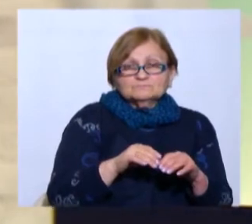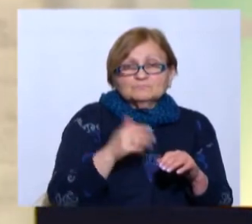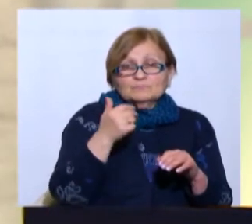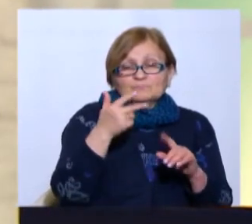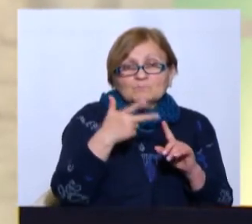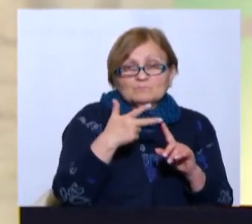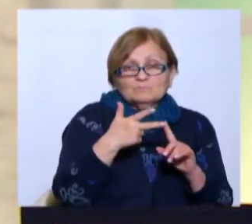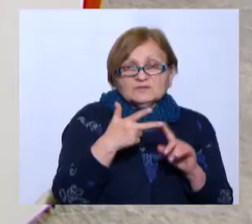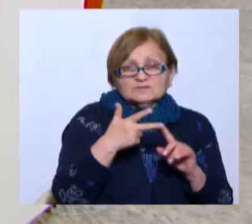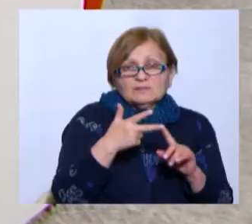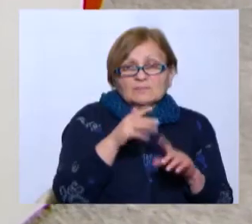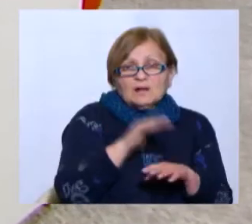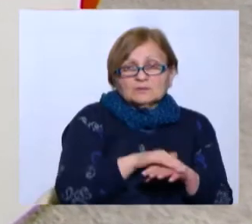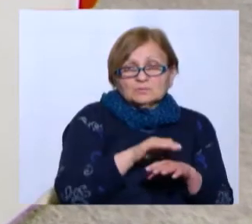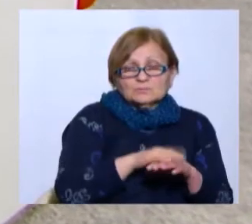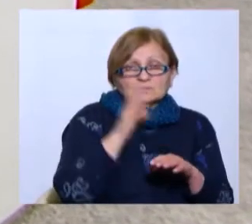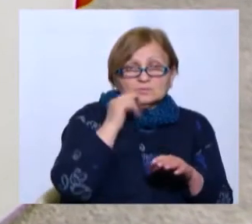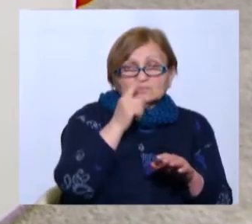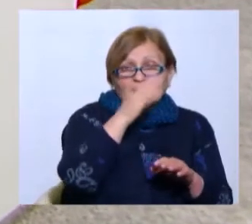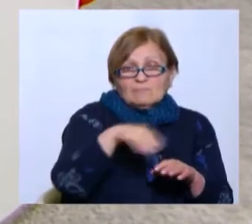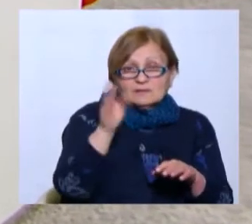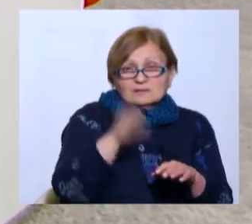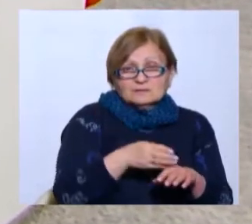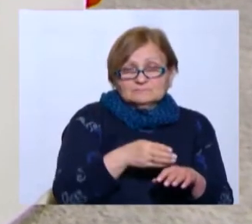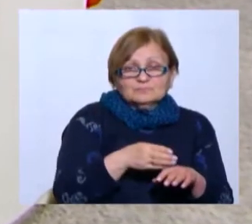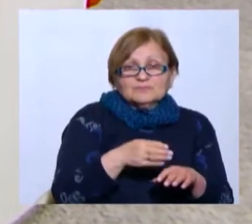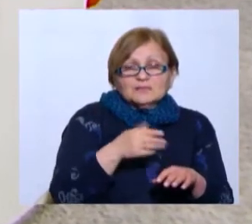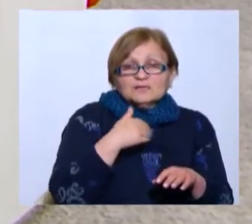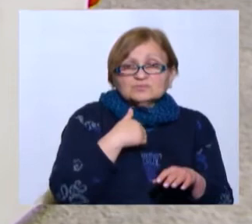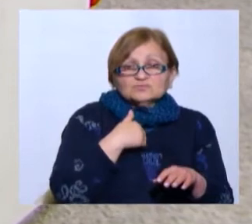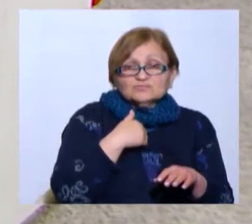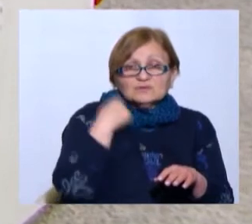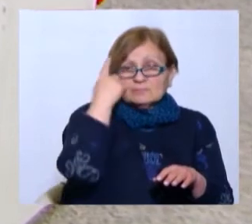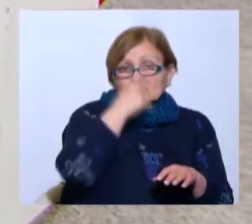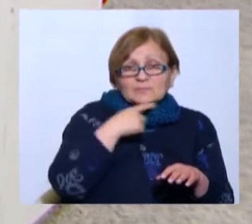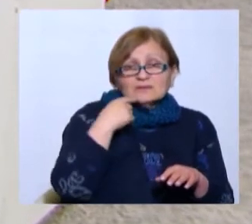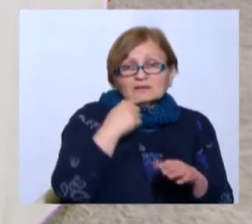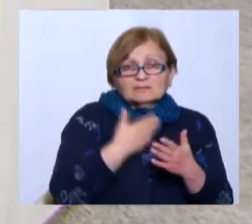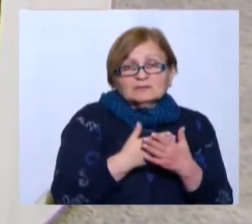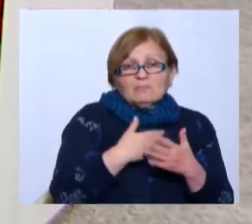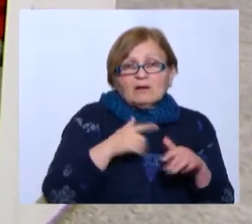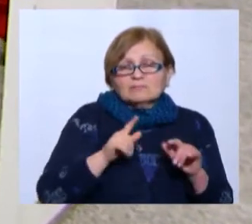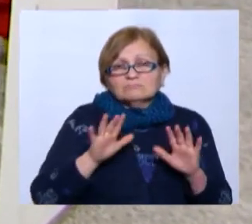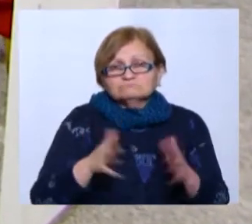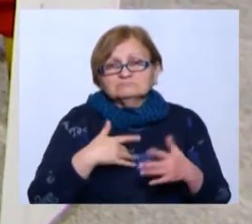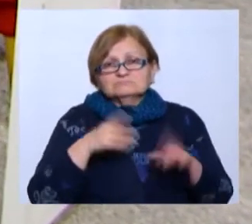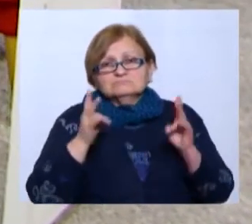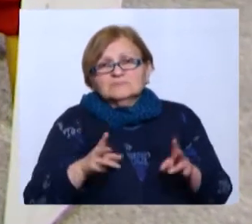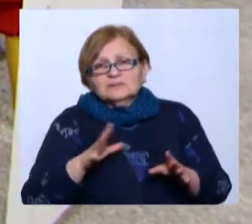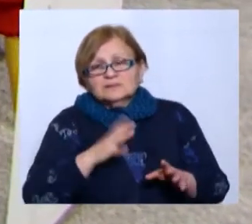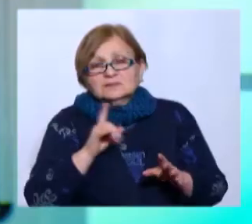მესამე არგუმენტი გაბათილებაში, როდესაც პირად მოტივაციაზე ვსაუბრობთ, პირადი